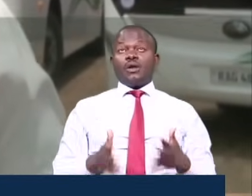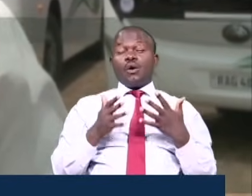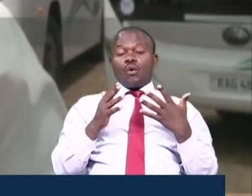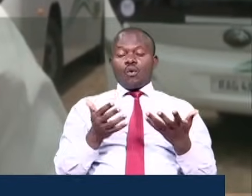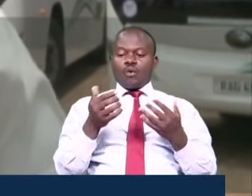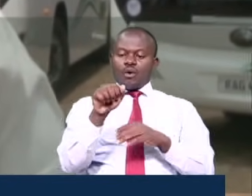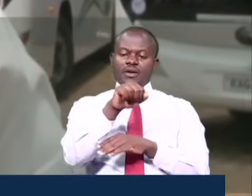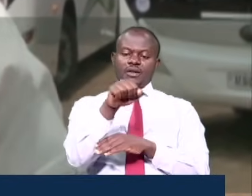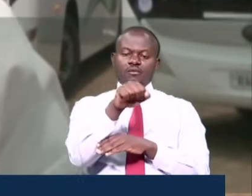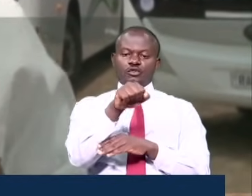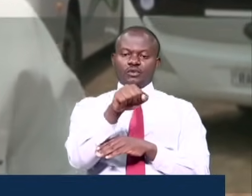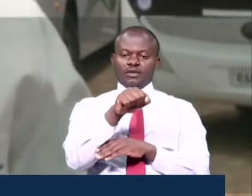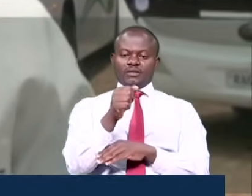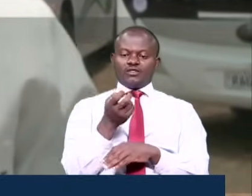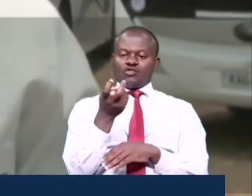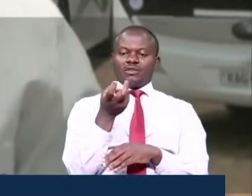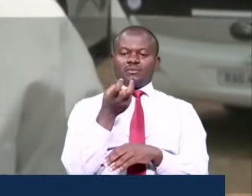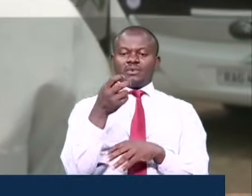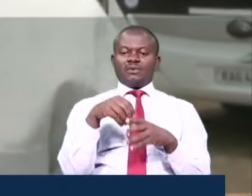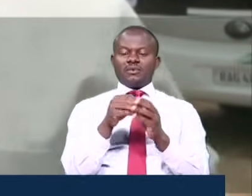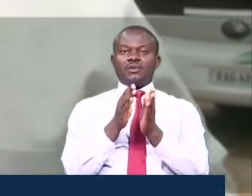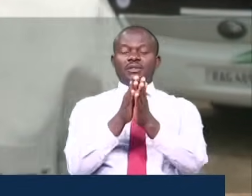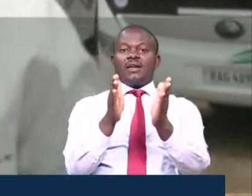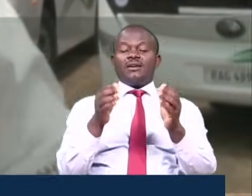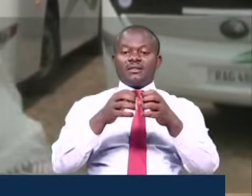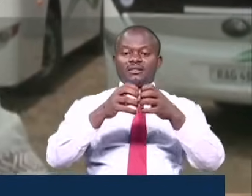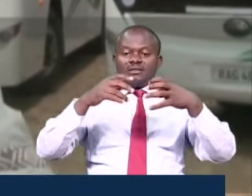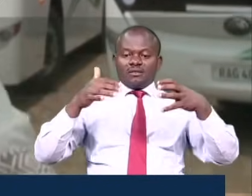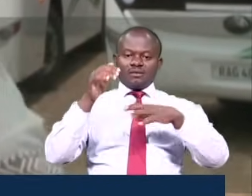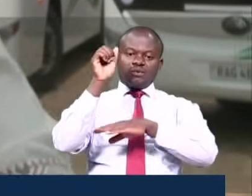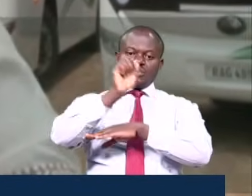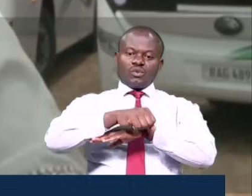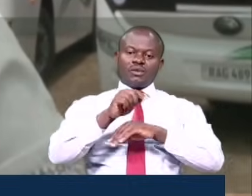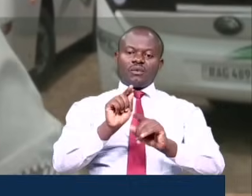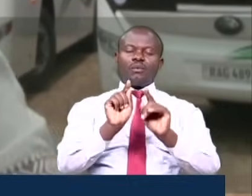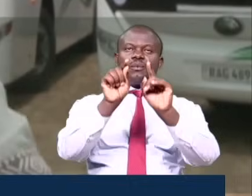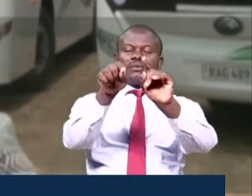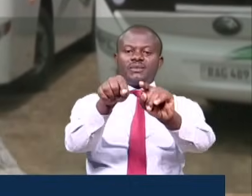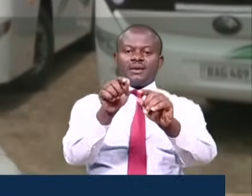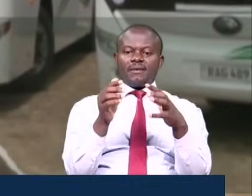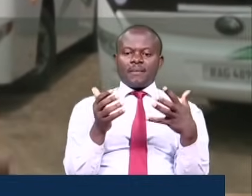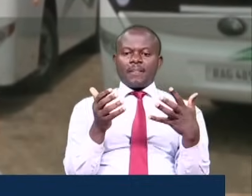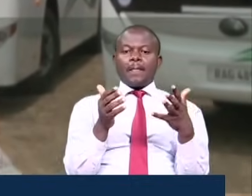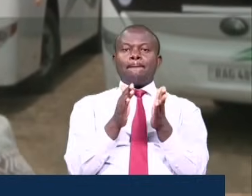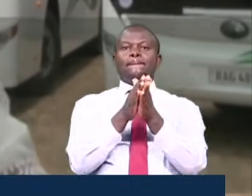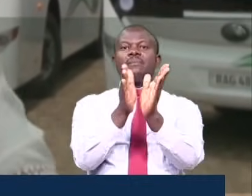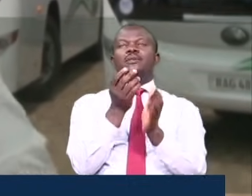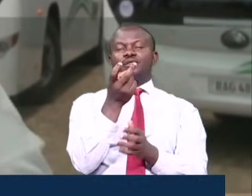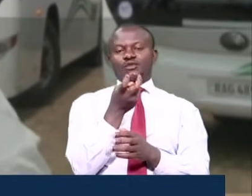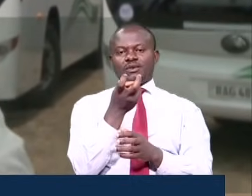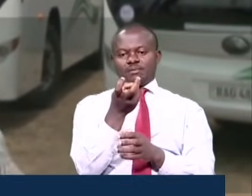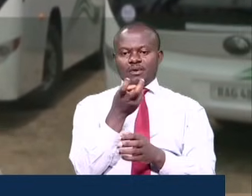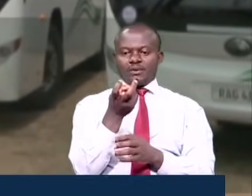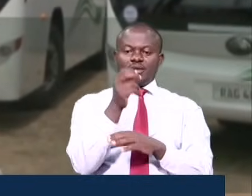abagenzi mu mujyi wa Kigali zigenda ziyongera turusheho kuyoboka public transport